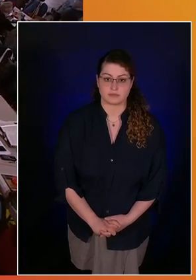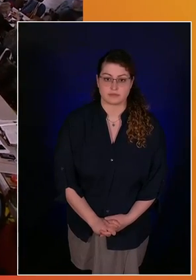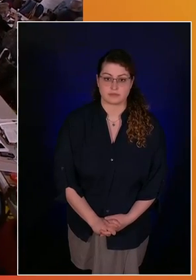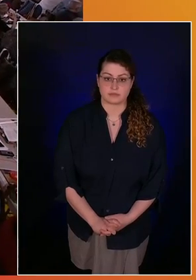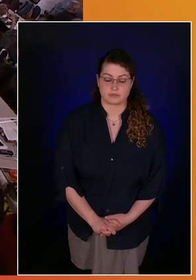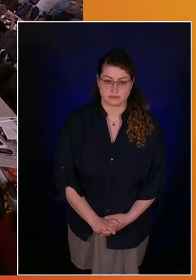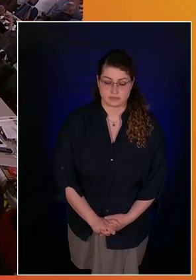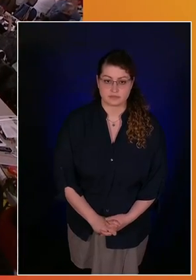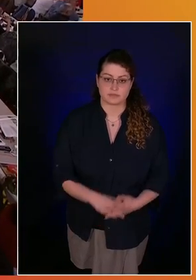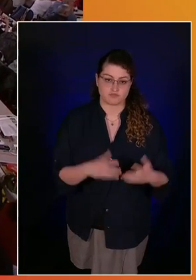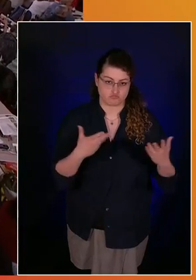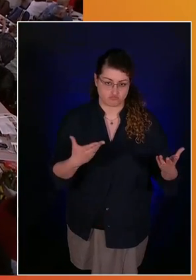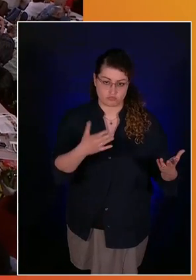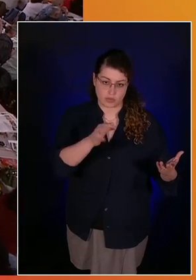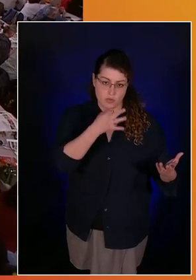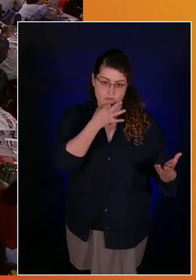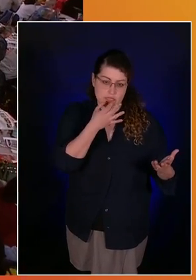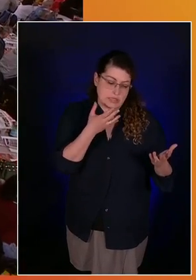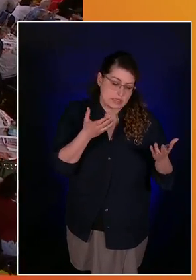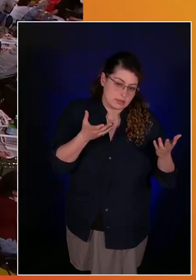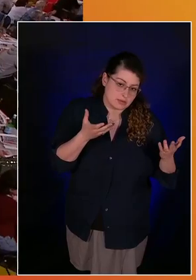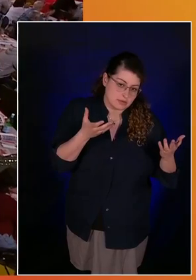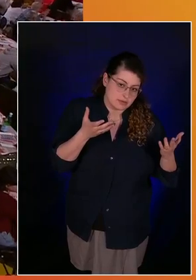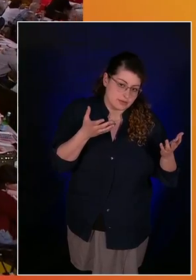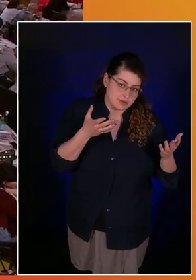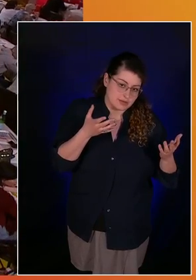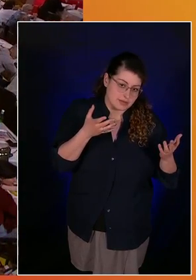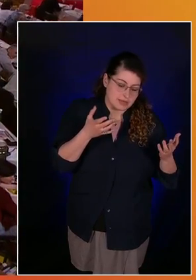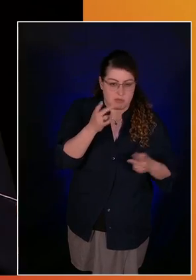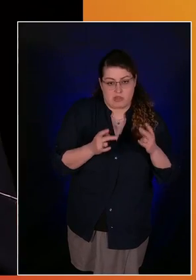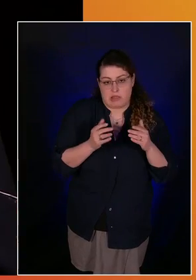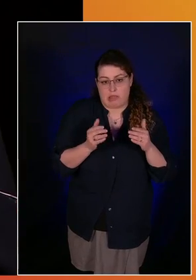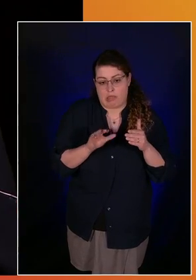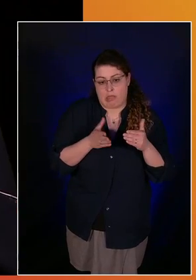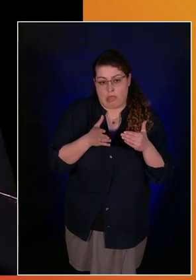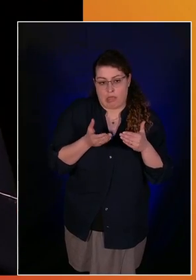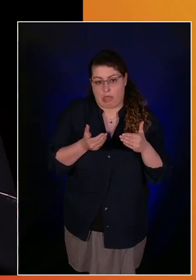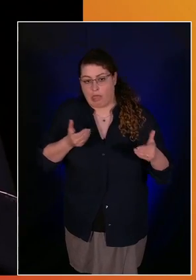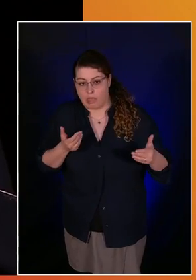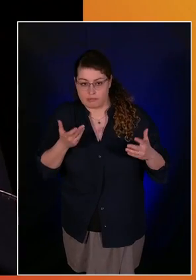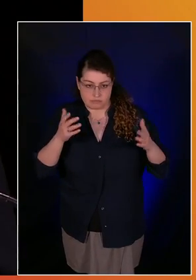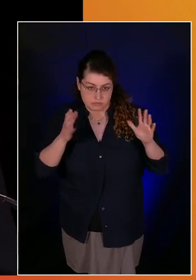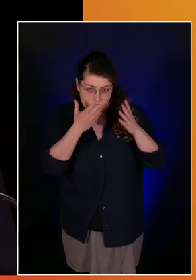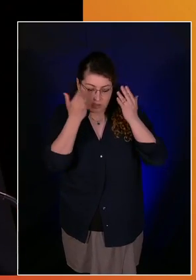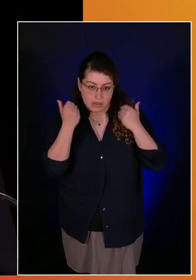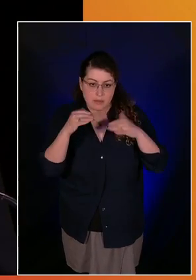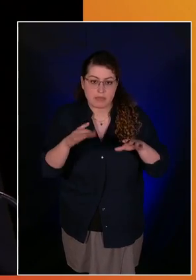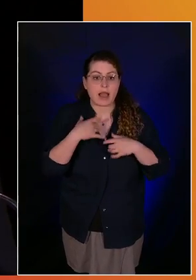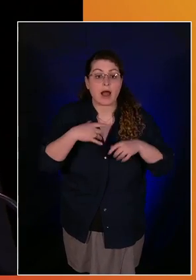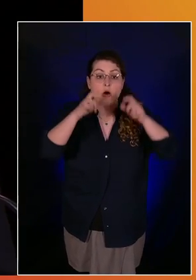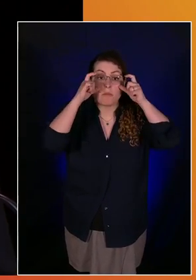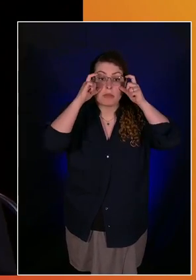euh j'en profite alors c'est peut-être des c'est peut-être un peu décalé mais visiblement une paire de